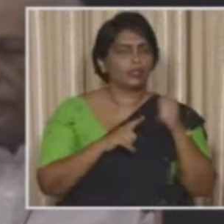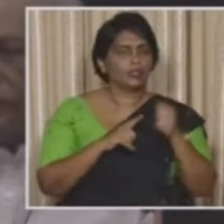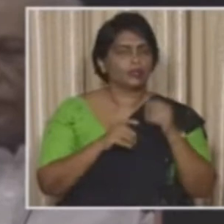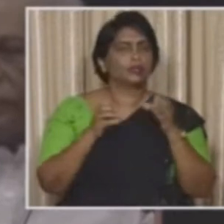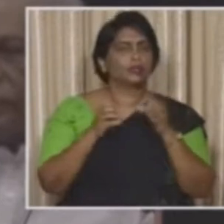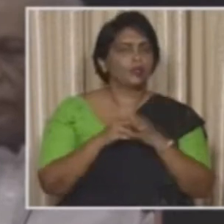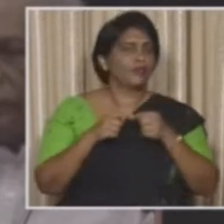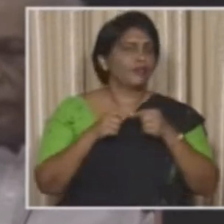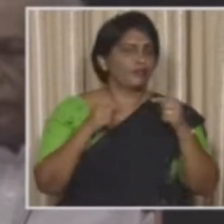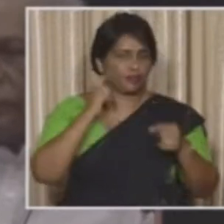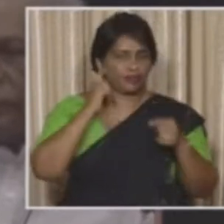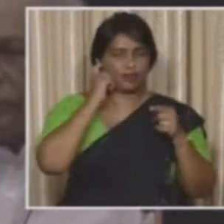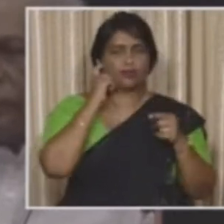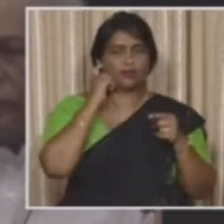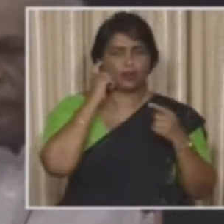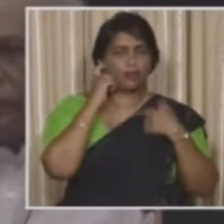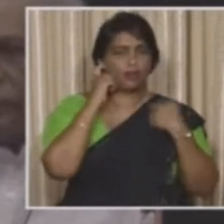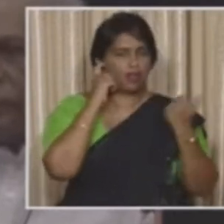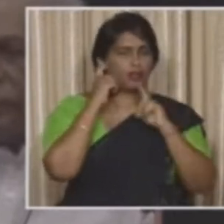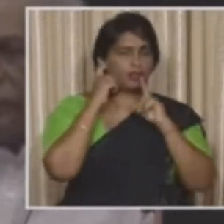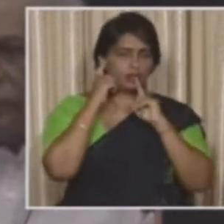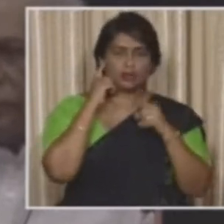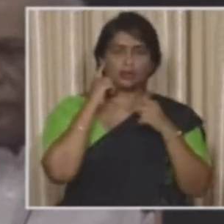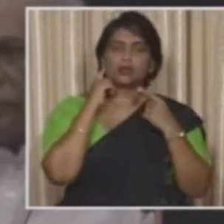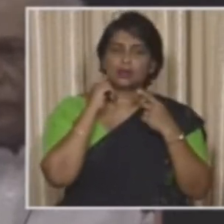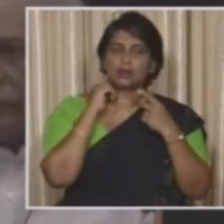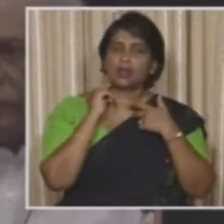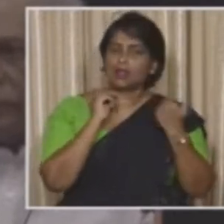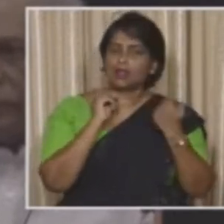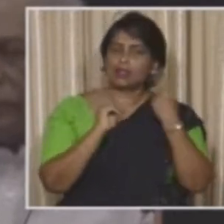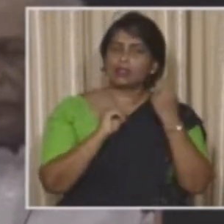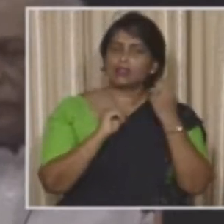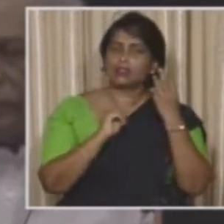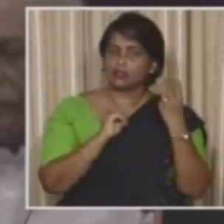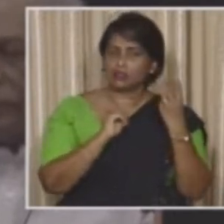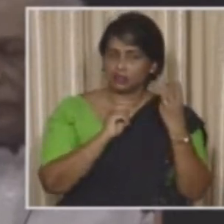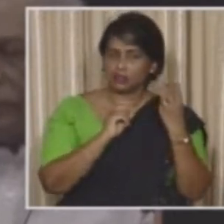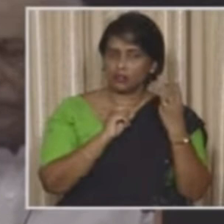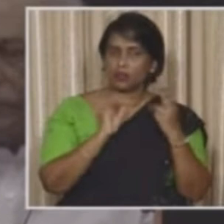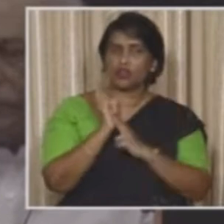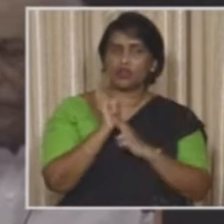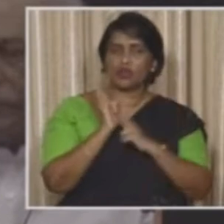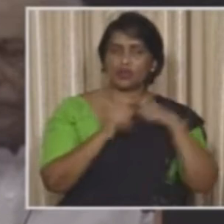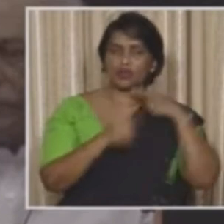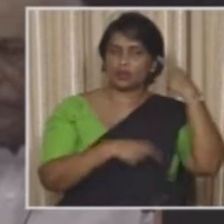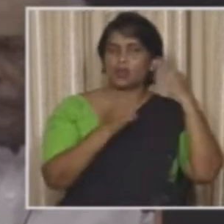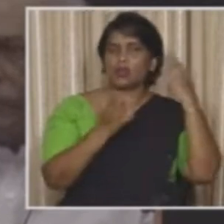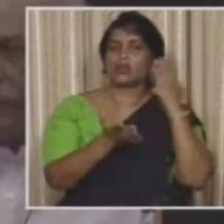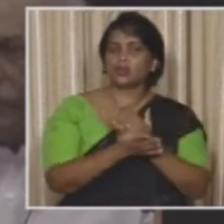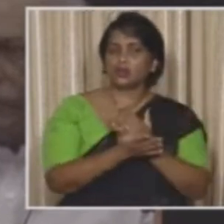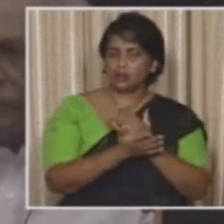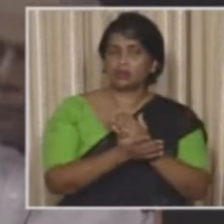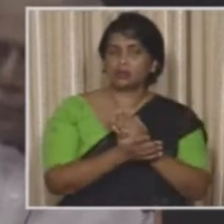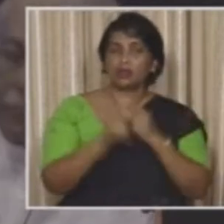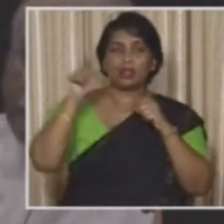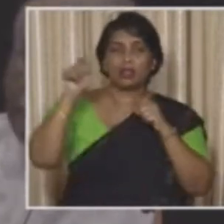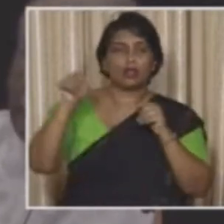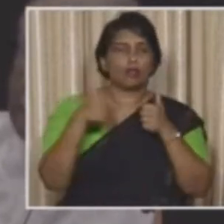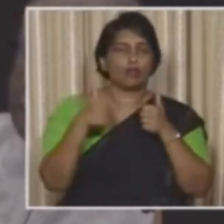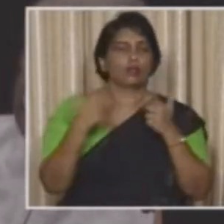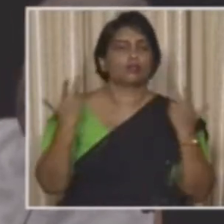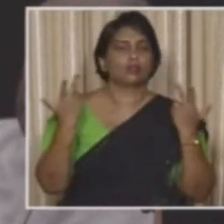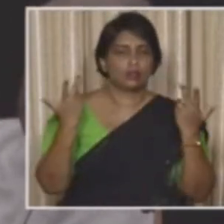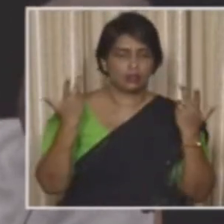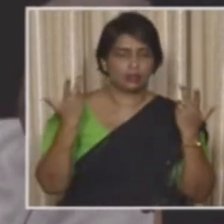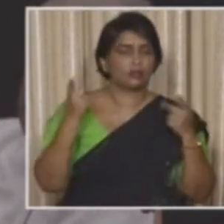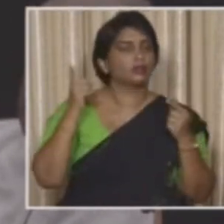කට්ටියක් විරුද්ධ වෙලා තියෙනවා. මම අලුතෙන් කියන්නකෝ. අපි ඇවිල්ලා 2003 නොරිච්චෝලේ නැවැත්තුවා. මොකද ඒ ස්ථානේ හොඳ නැහැ.